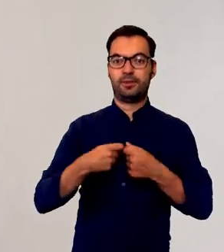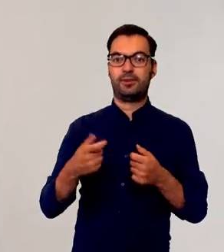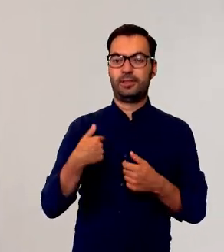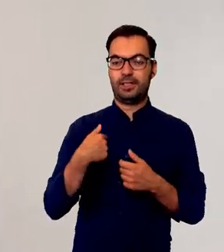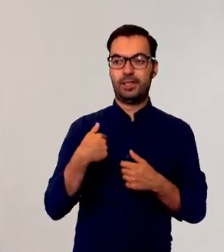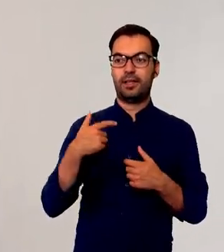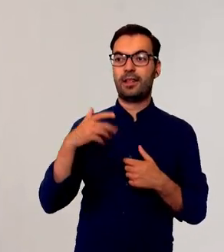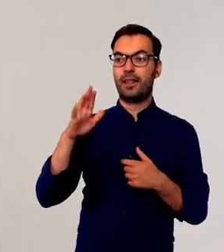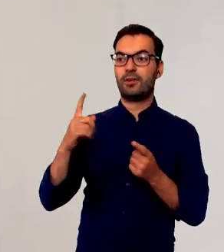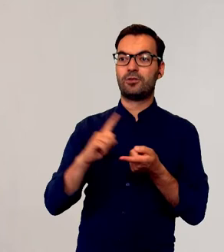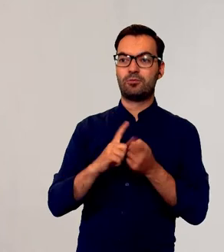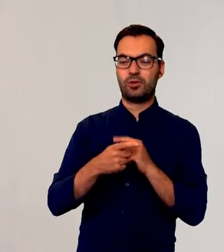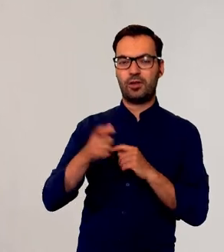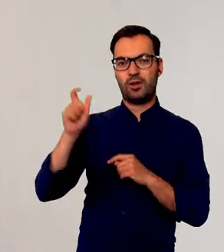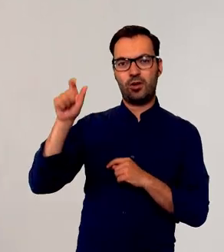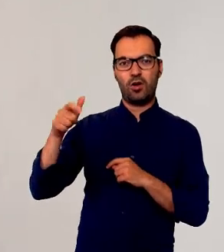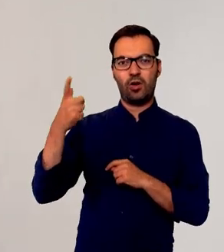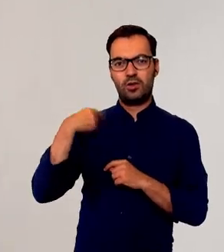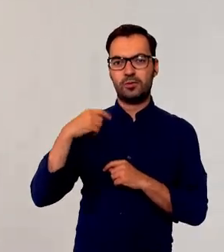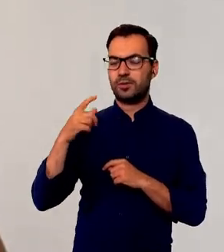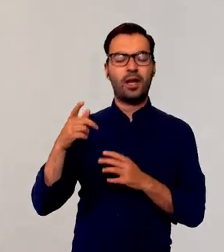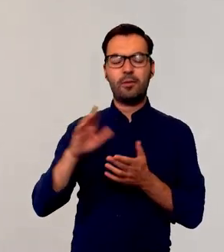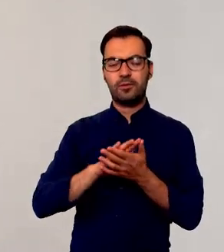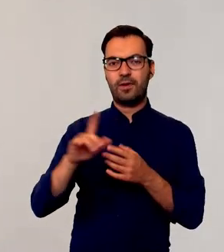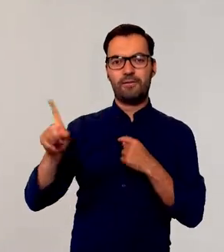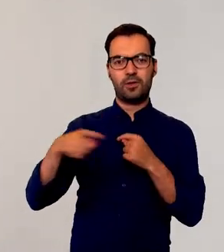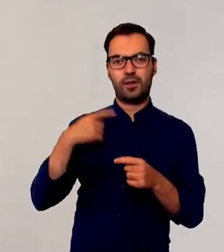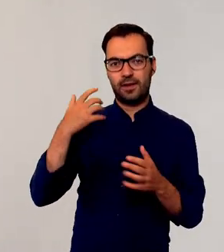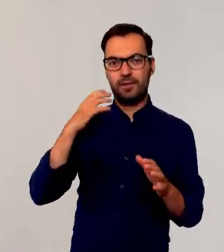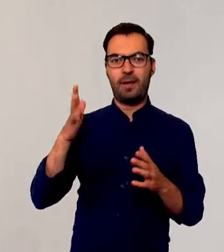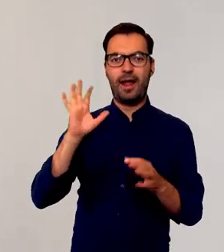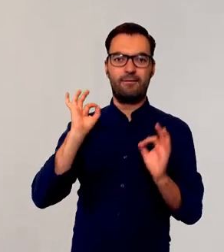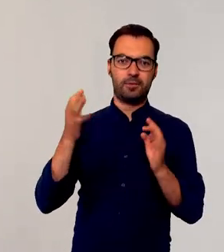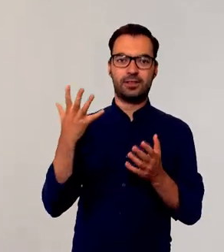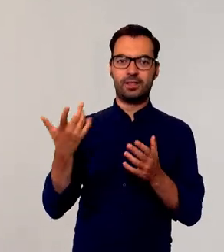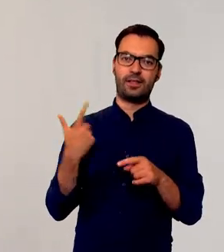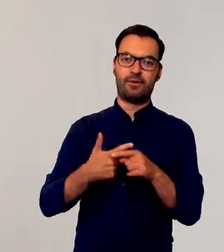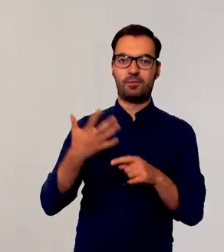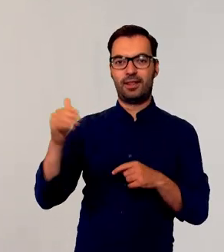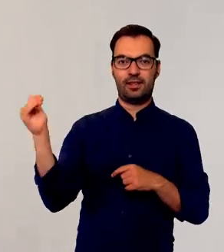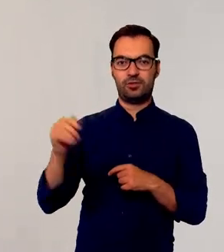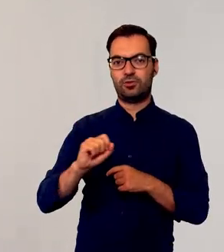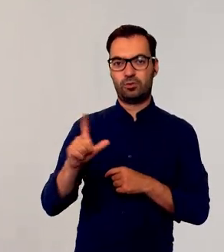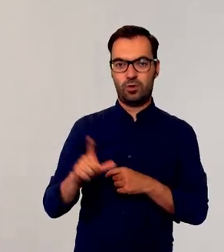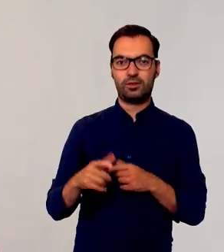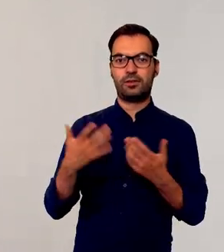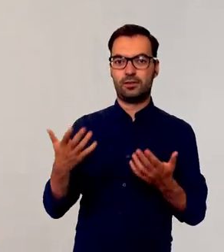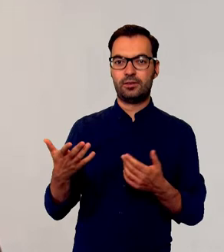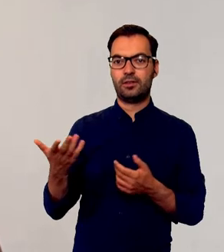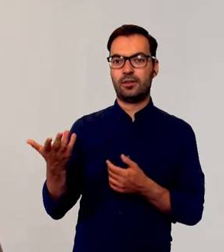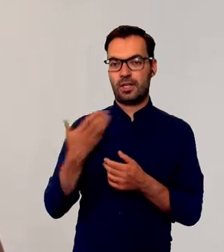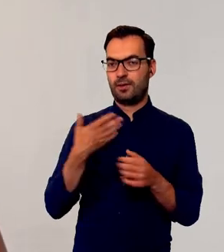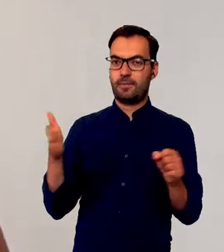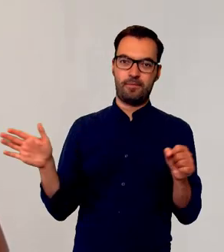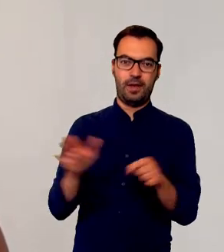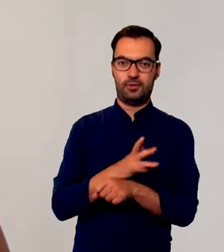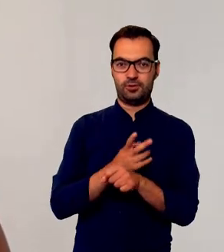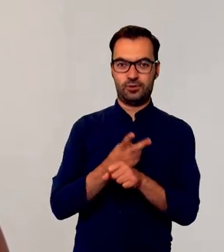też spotkałam z osobą, która do mnie napisała, że ma takie informacje i chce za to 25 tysięcy złotych i da mi pełną